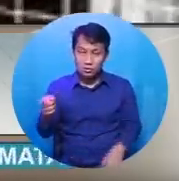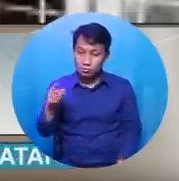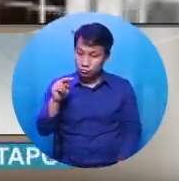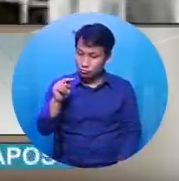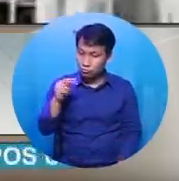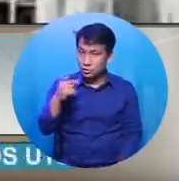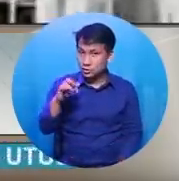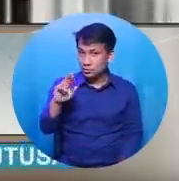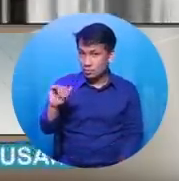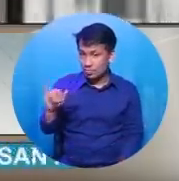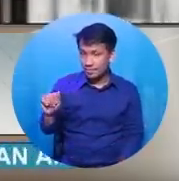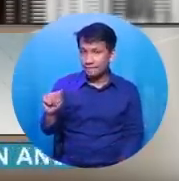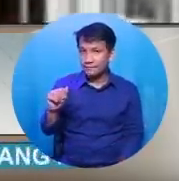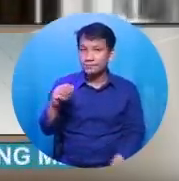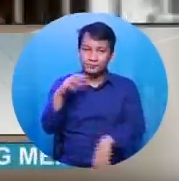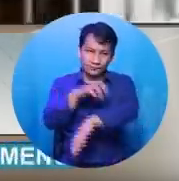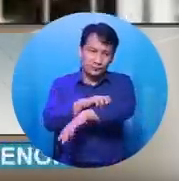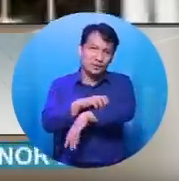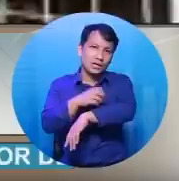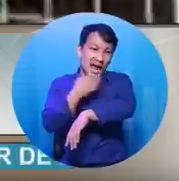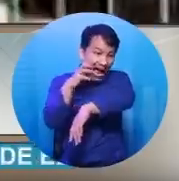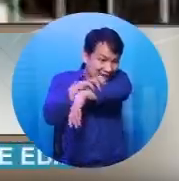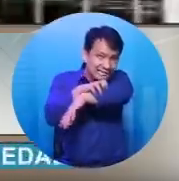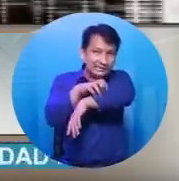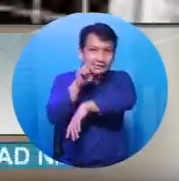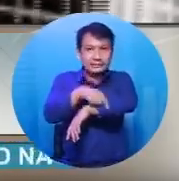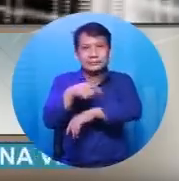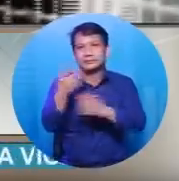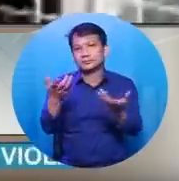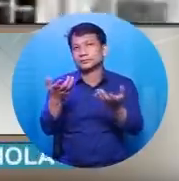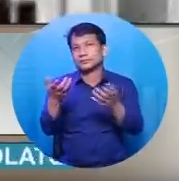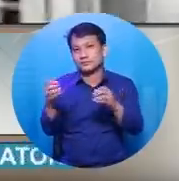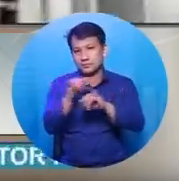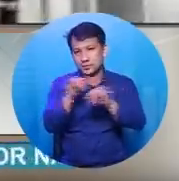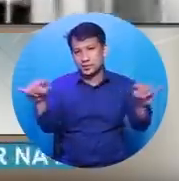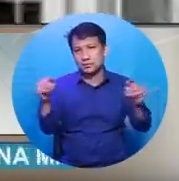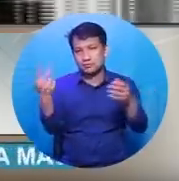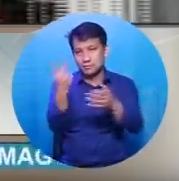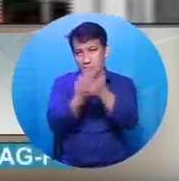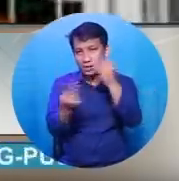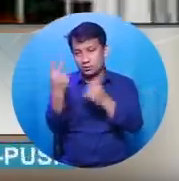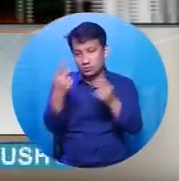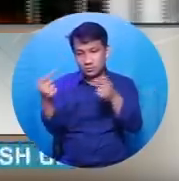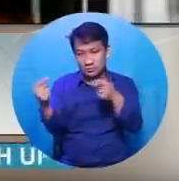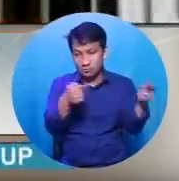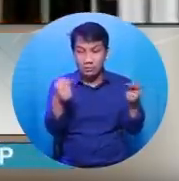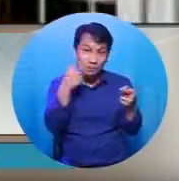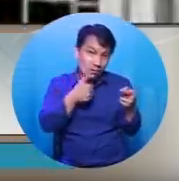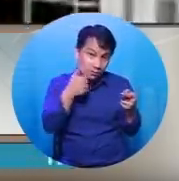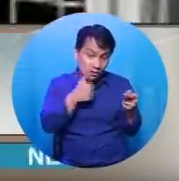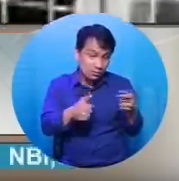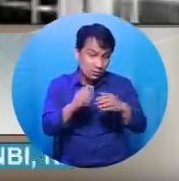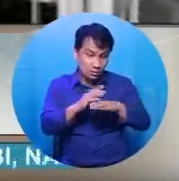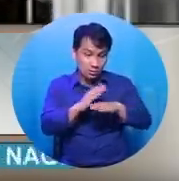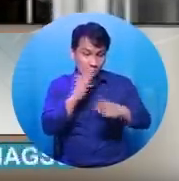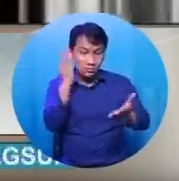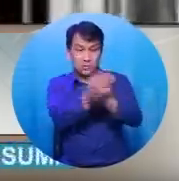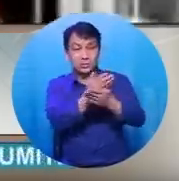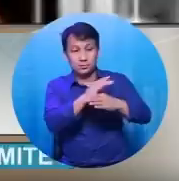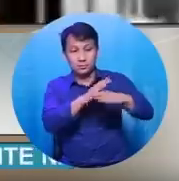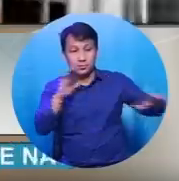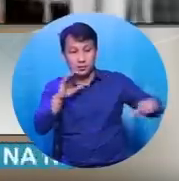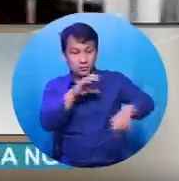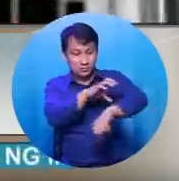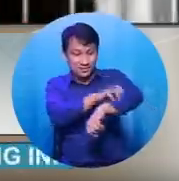kumakagat sa kanya. Opo, opo. Okay, para mabitiwan. So, para yung babae pala nag-aaway. Para mabitiwan siya, para makalas